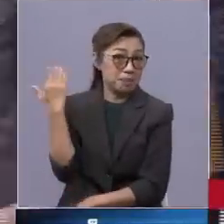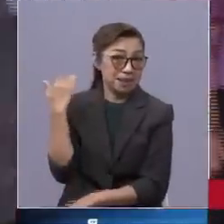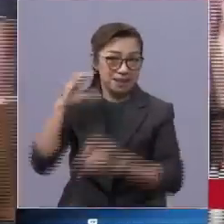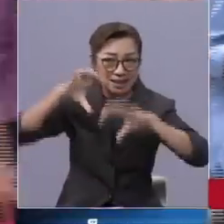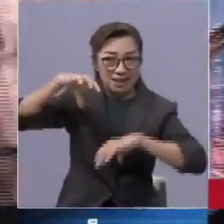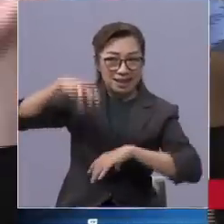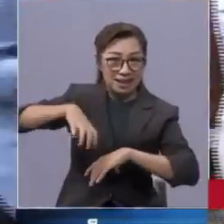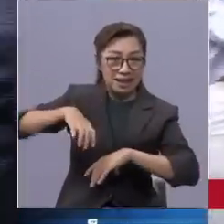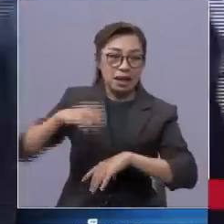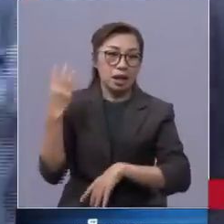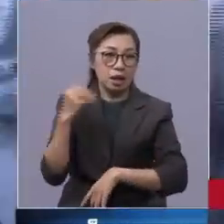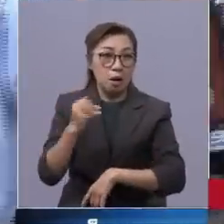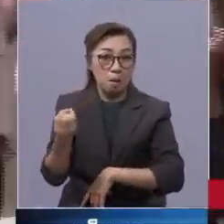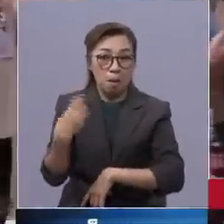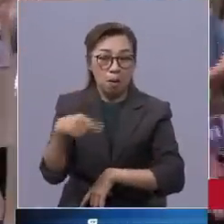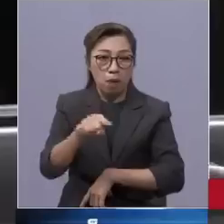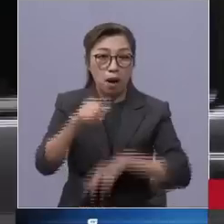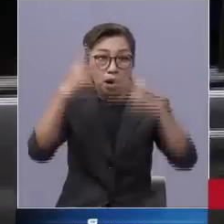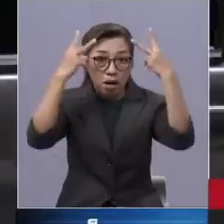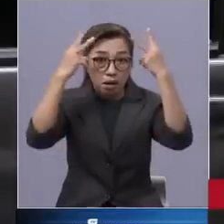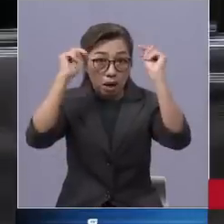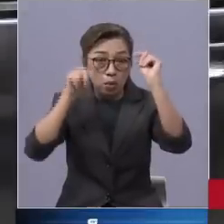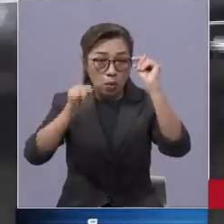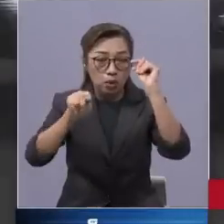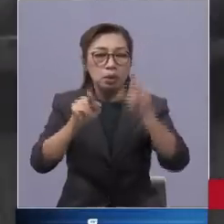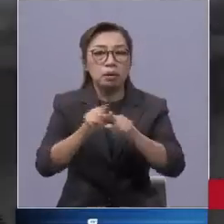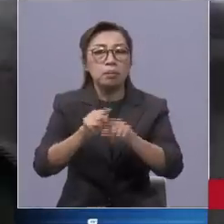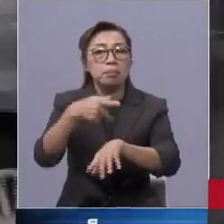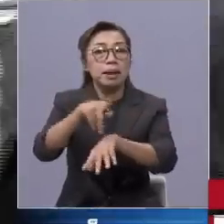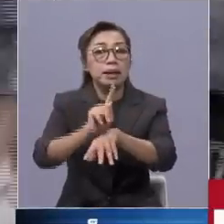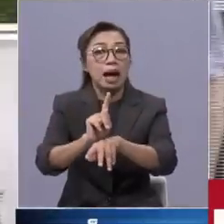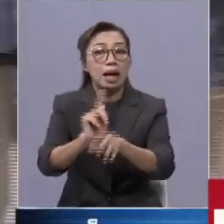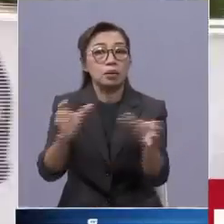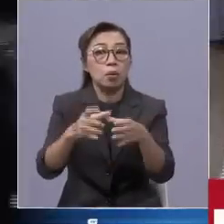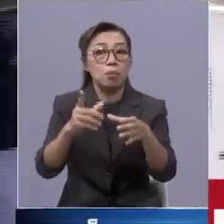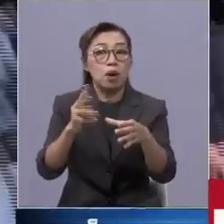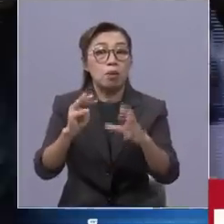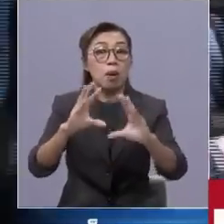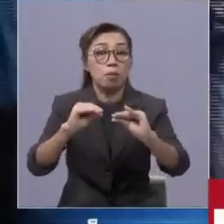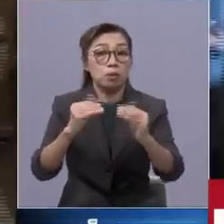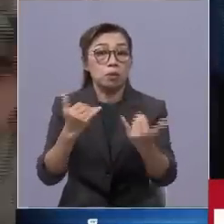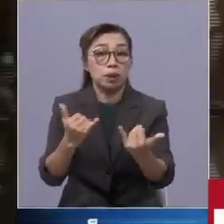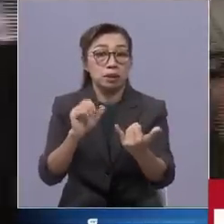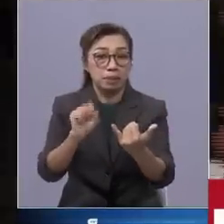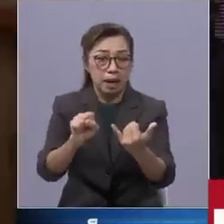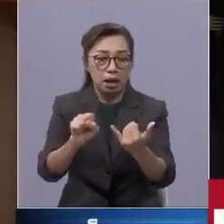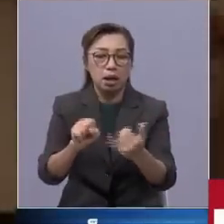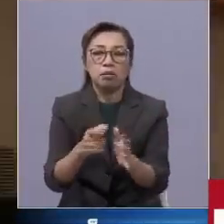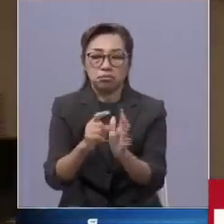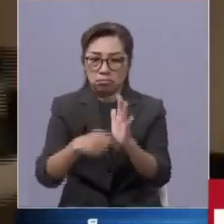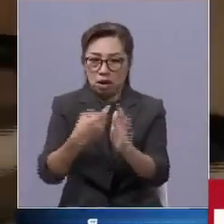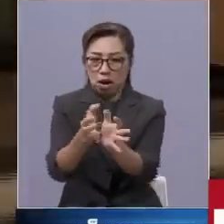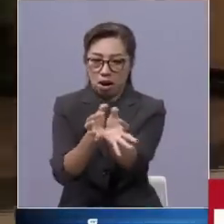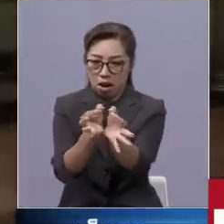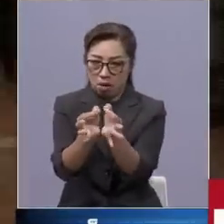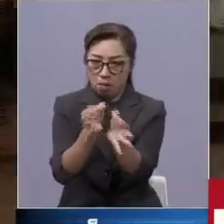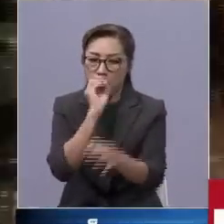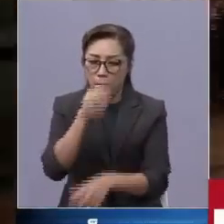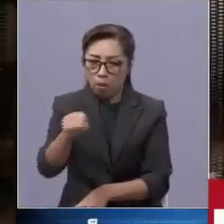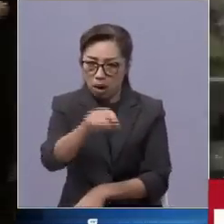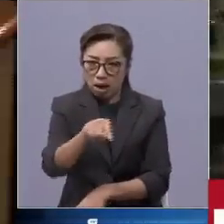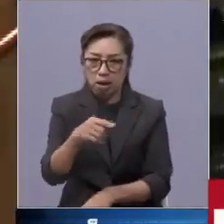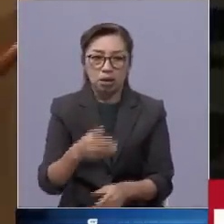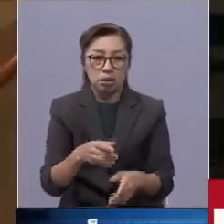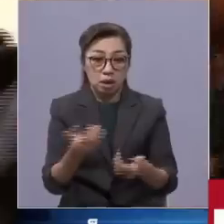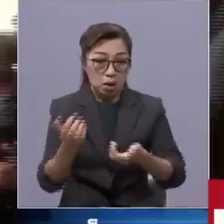รัฐบาลได้รายงานนะครับว่านายกรัฐมนตรีในฐานะประธานการประชุมคณะรัฐมนตรีวันนี้ได้กล่าวชี้แจงกับคณะรัฐมนตรีถึงแนวทาง